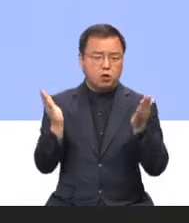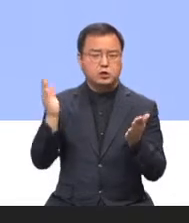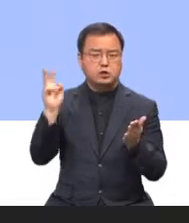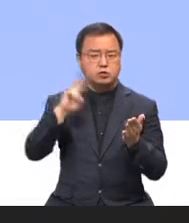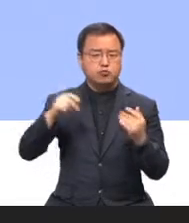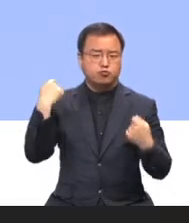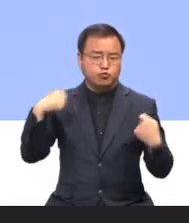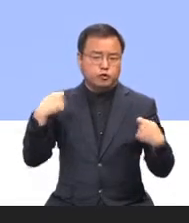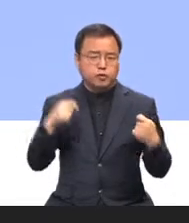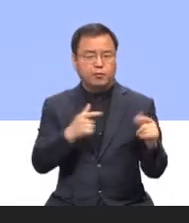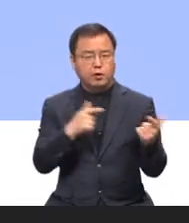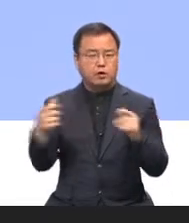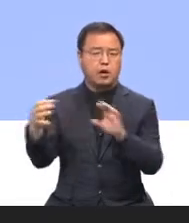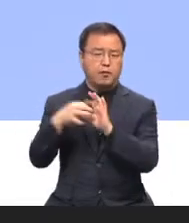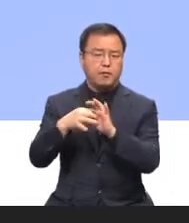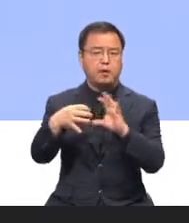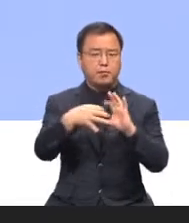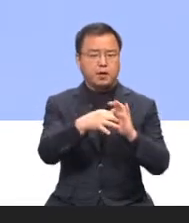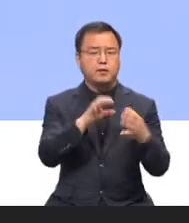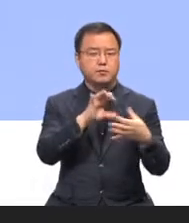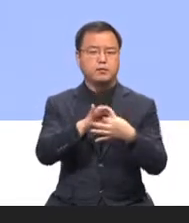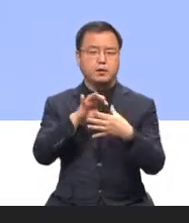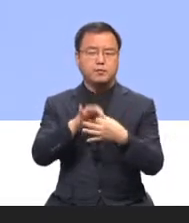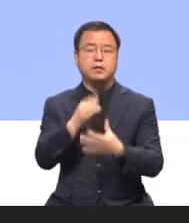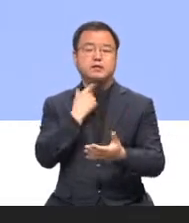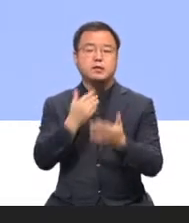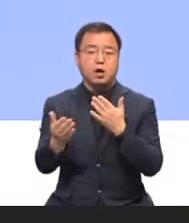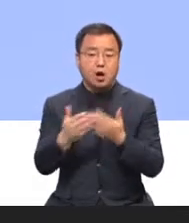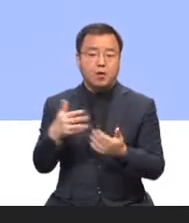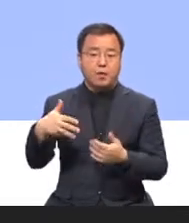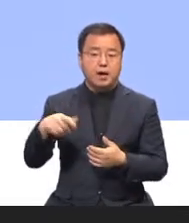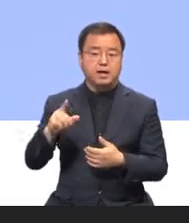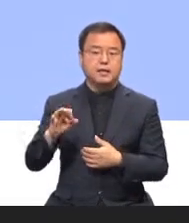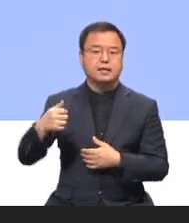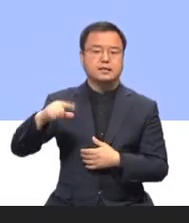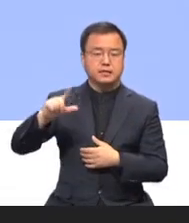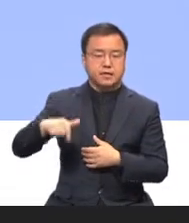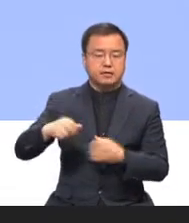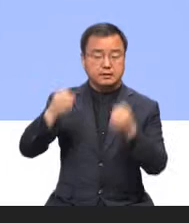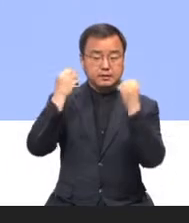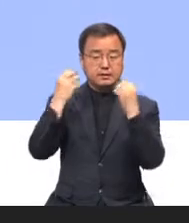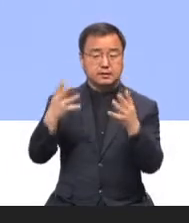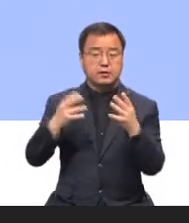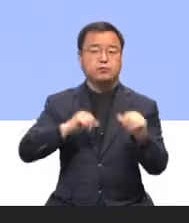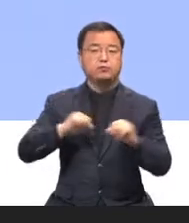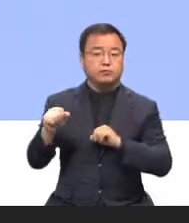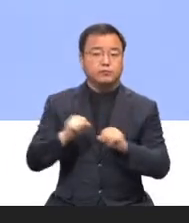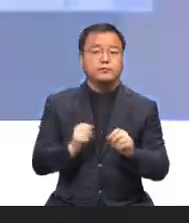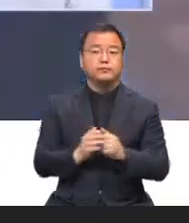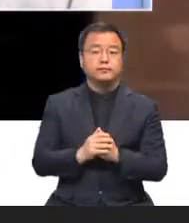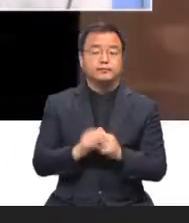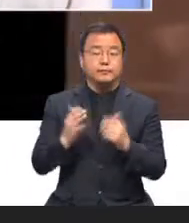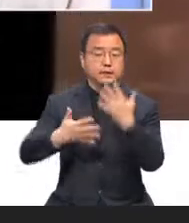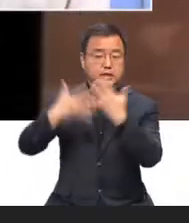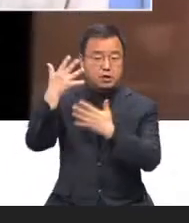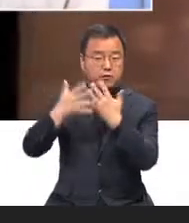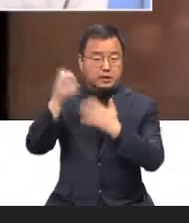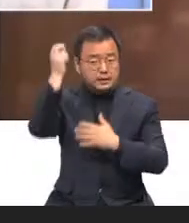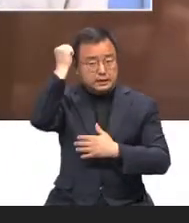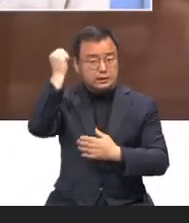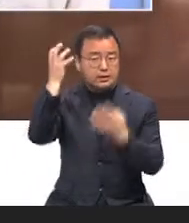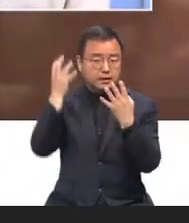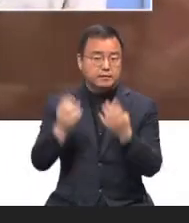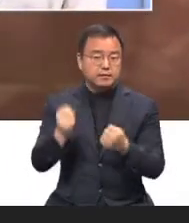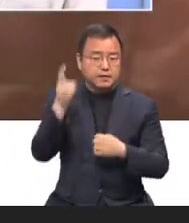만남의 적극적으로 나서 왔었던 국립창극단 에 또 한 번에 실험적인 무대라고 할 수 있겠습니다 영화를 많이 기억하실 텐데요